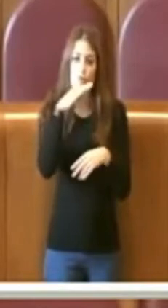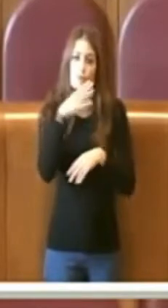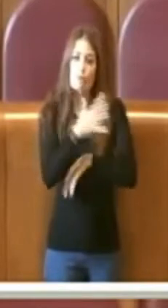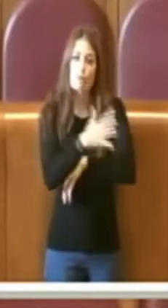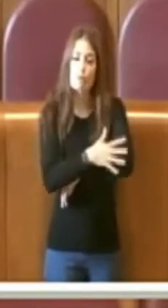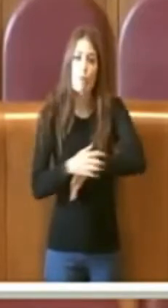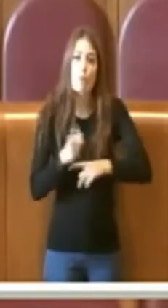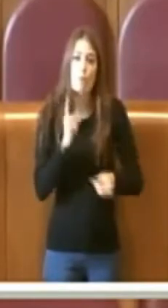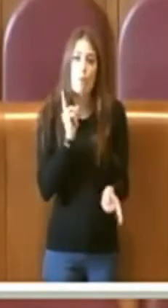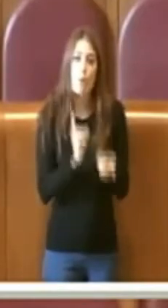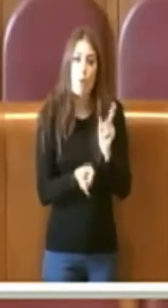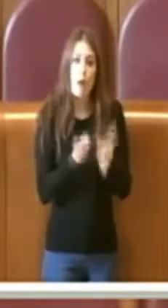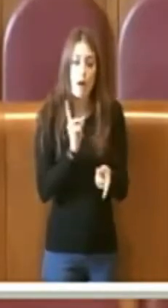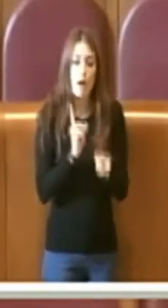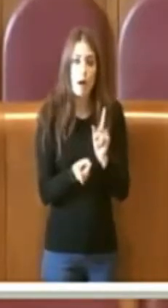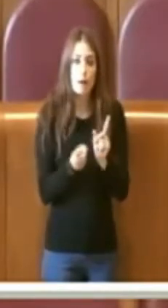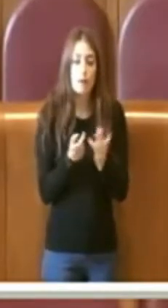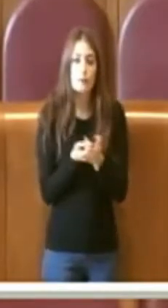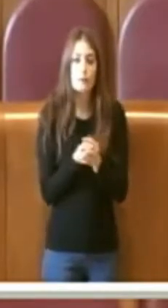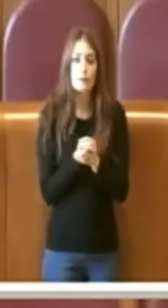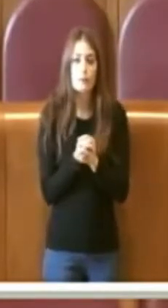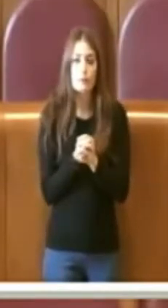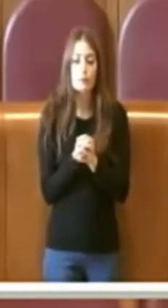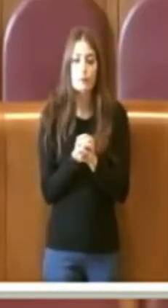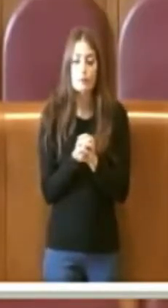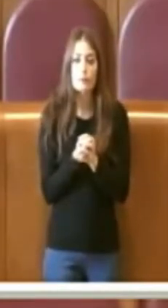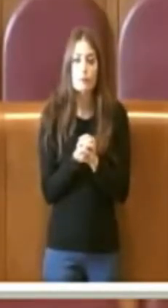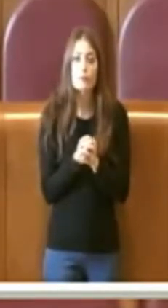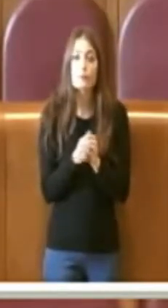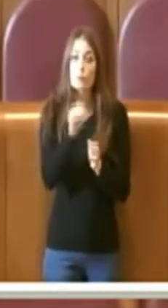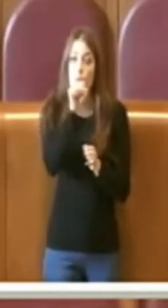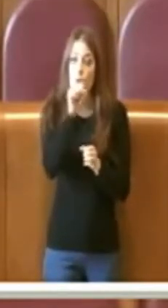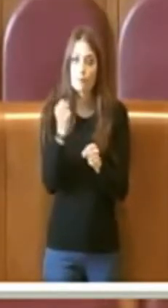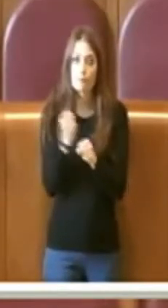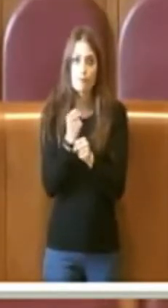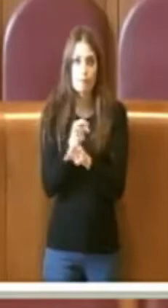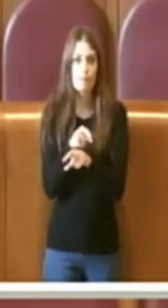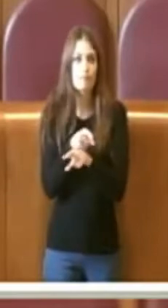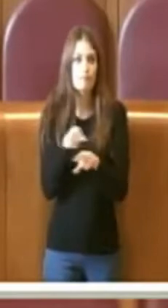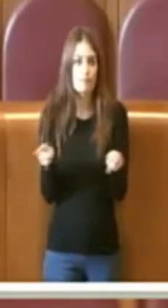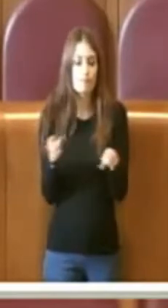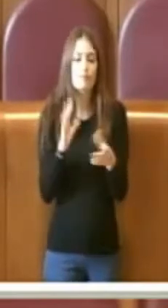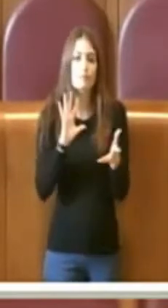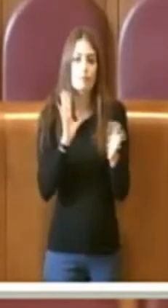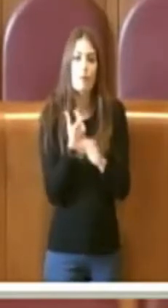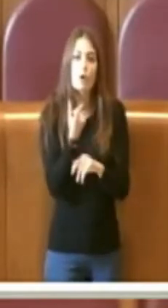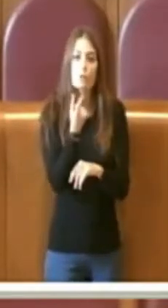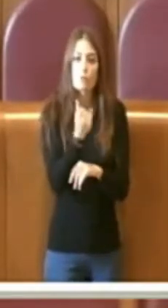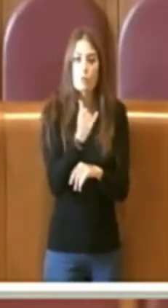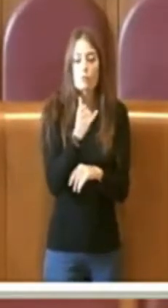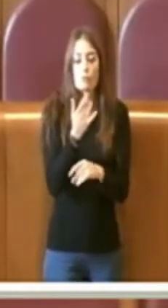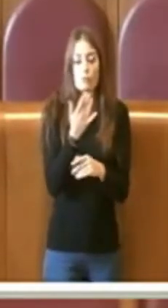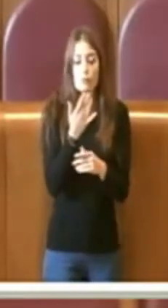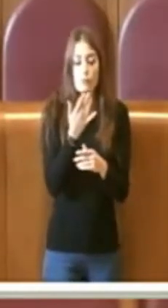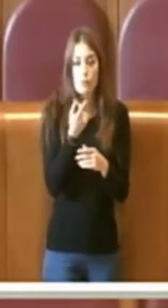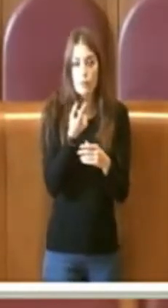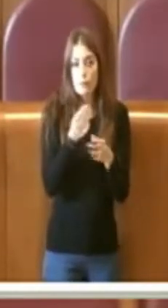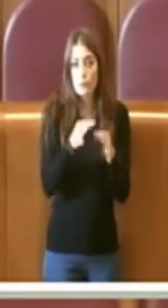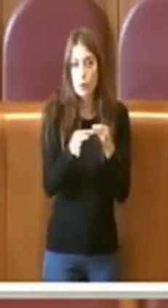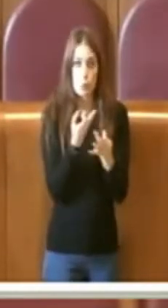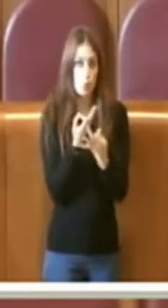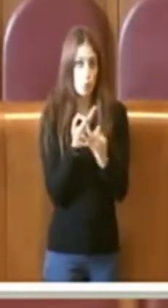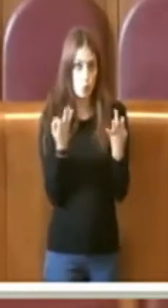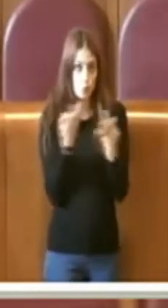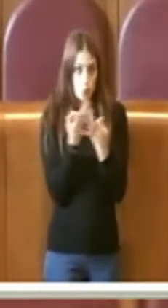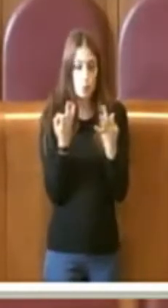hanno consentito, insomma, con il loro operato di mantenere calmierati i prezzi, hanno mantenuto